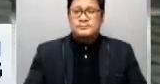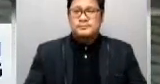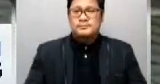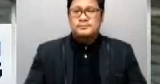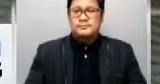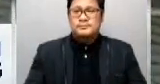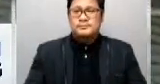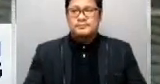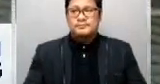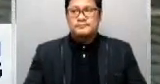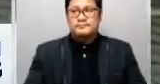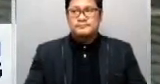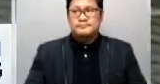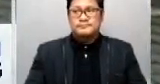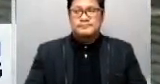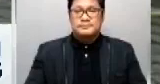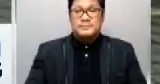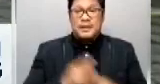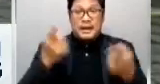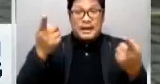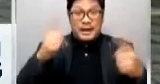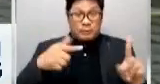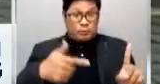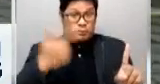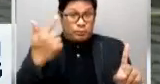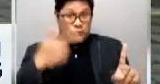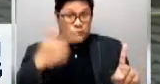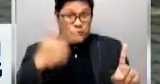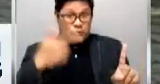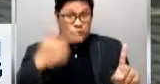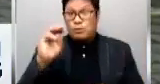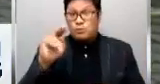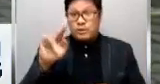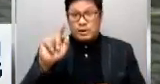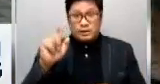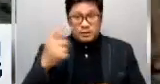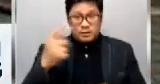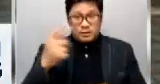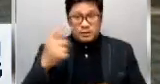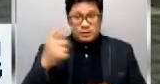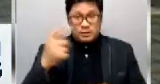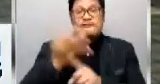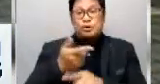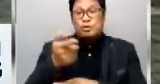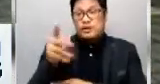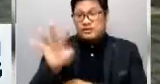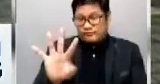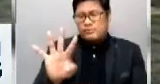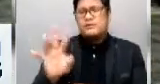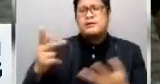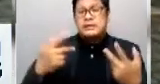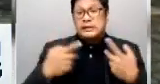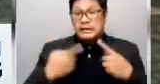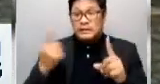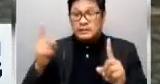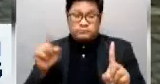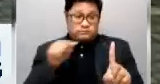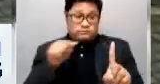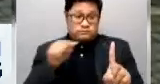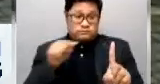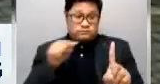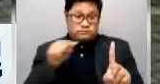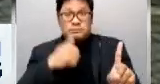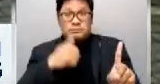Sa naganap na shootout sa Commonwealth noong February 24, makikita ang kasunod ng police undercover ang isang babae na kaputing t-shirt na may hawak na paper